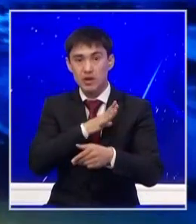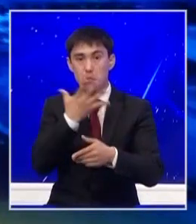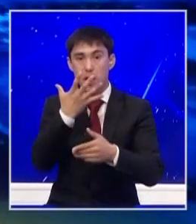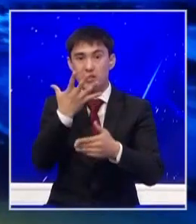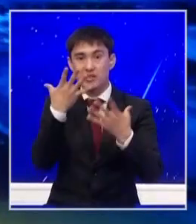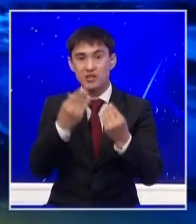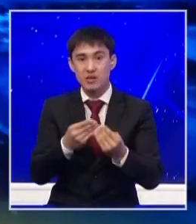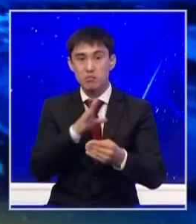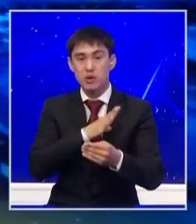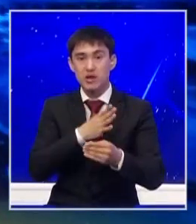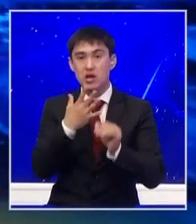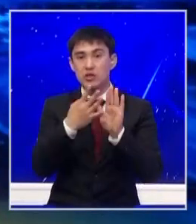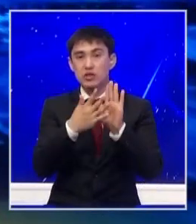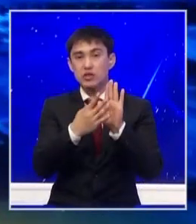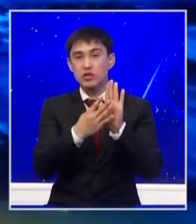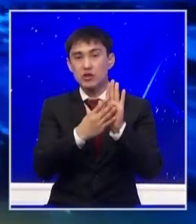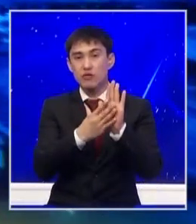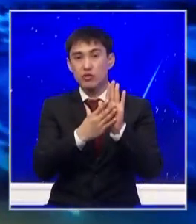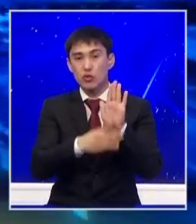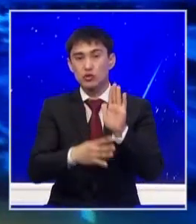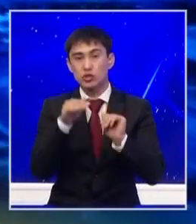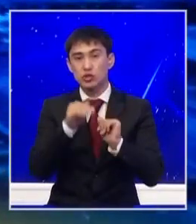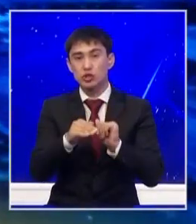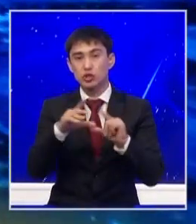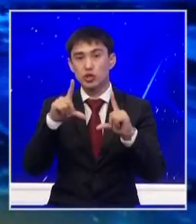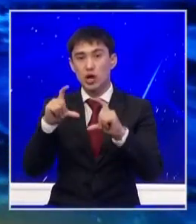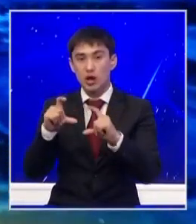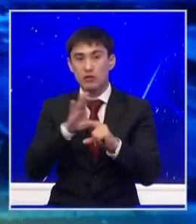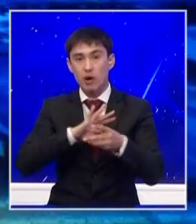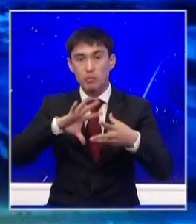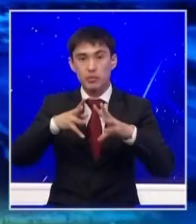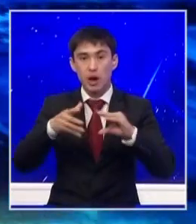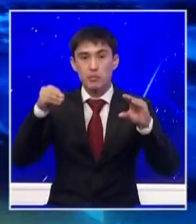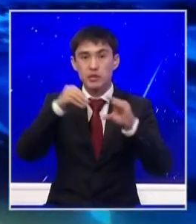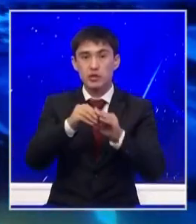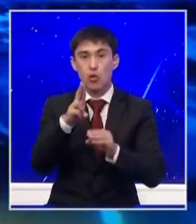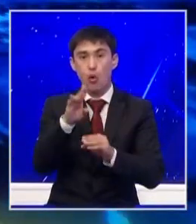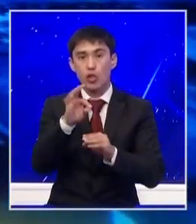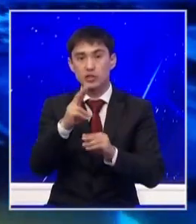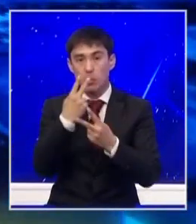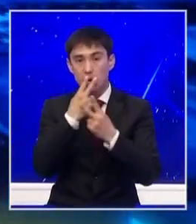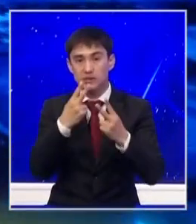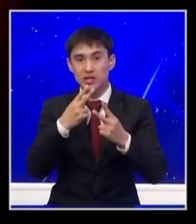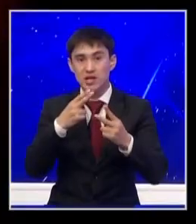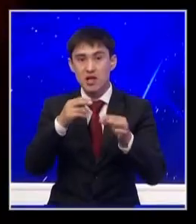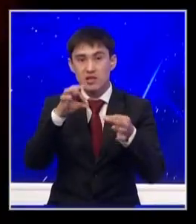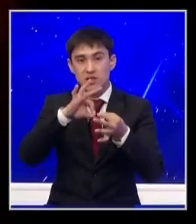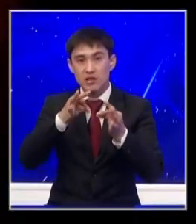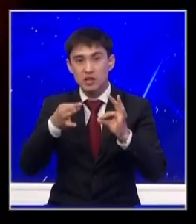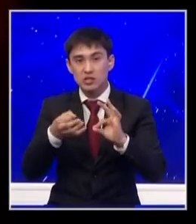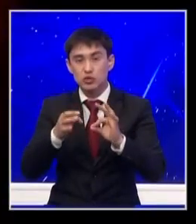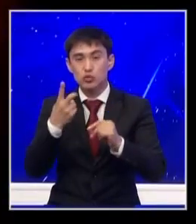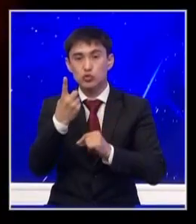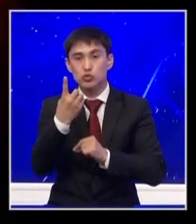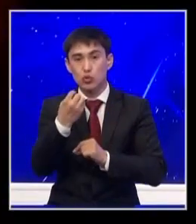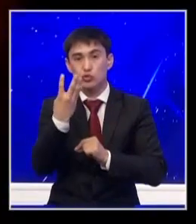дней были сделаны около 90 тысяч кадров которые впоследствии были объединены в Калаш представляющий собой детализированное